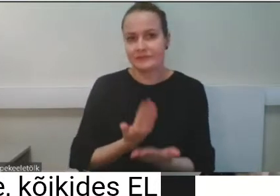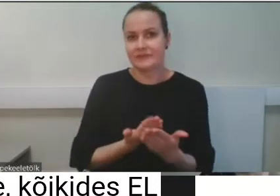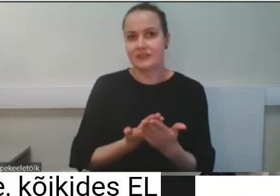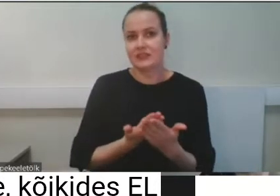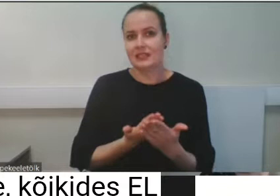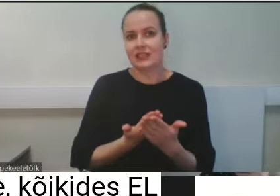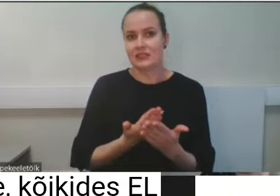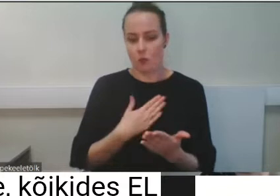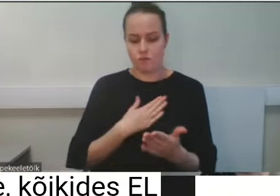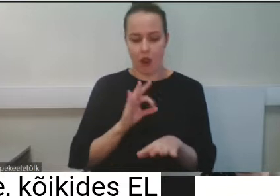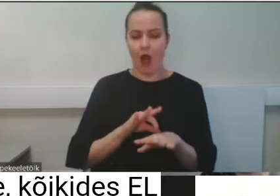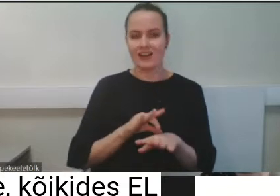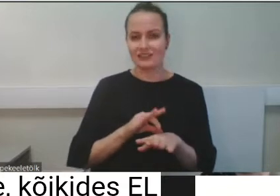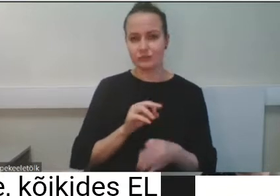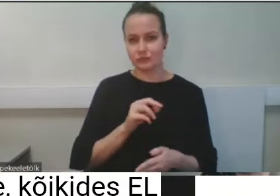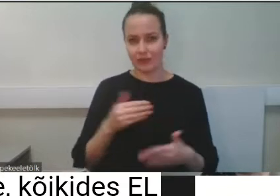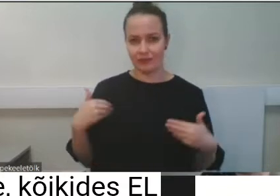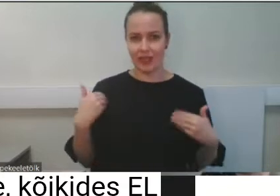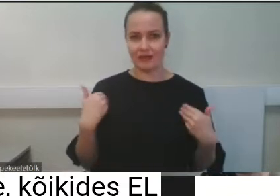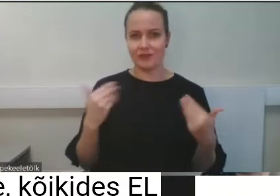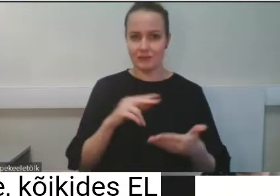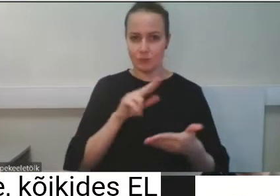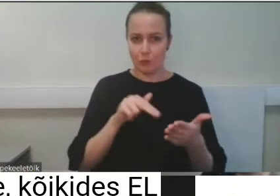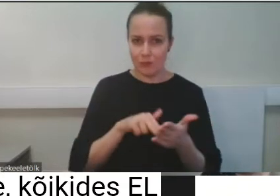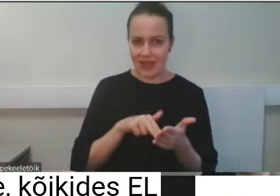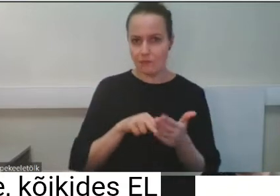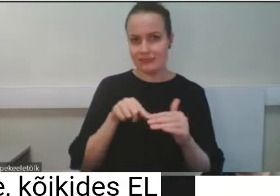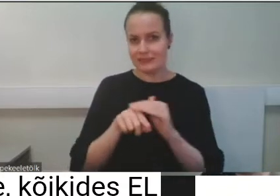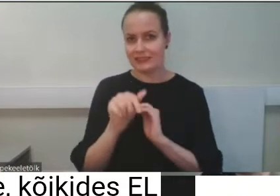Eestis tehtav uuring, et siin me võrrelda teiste riikidega ei saa,